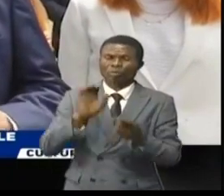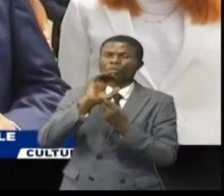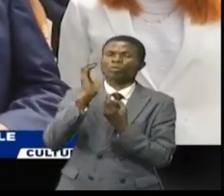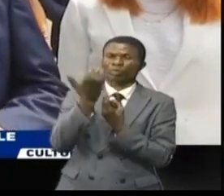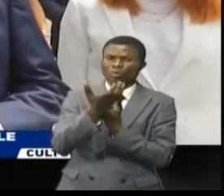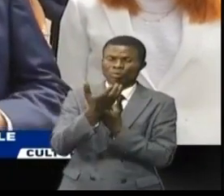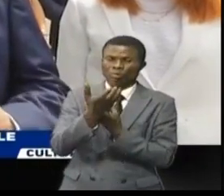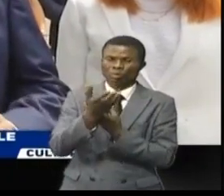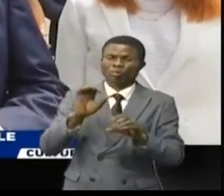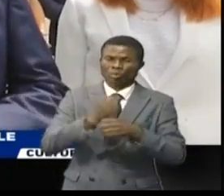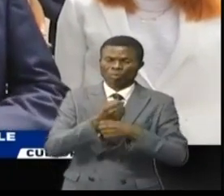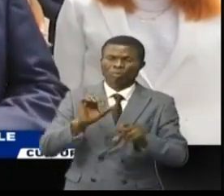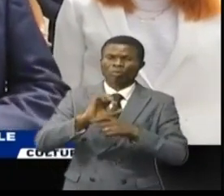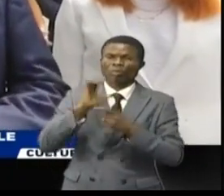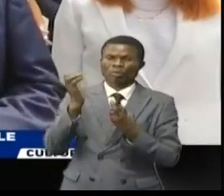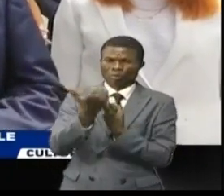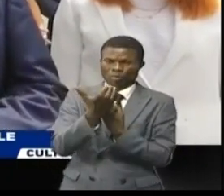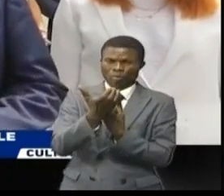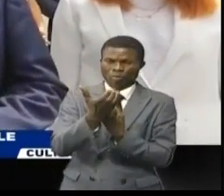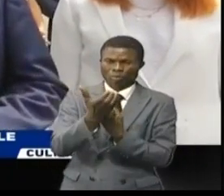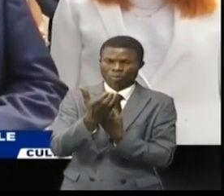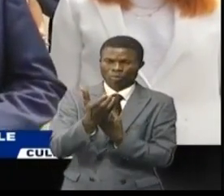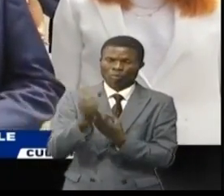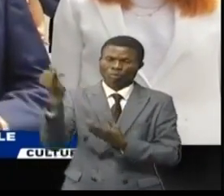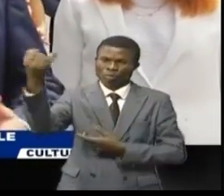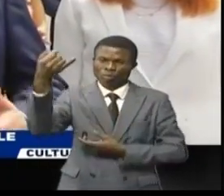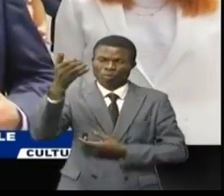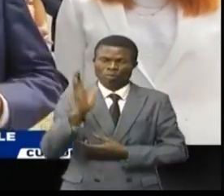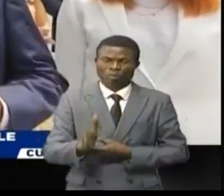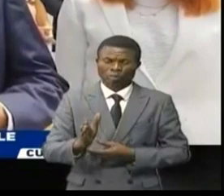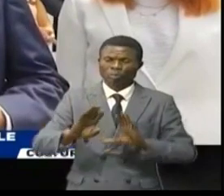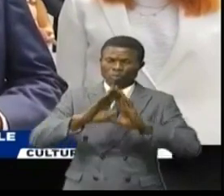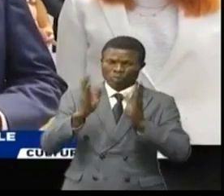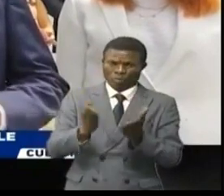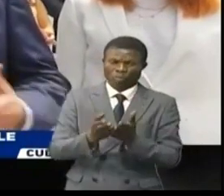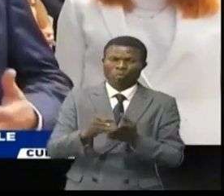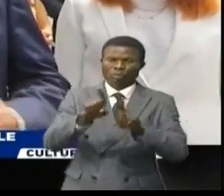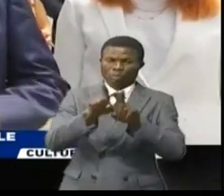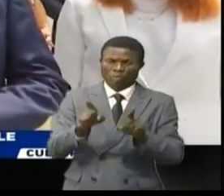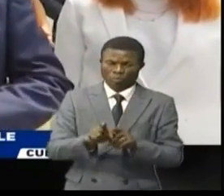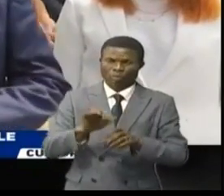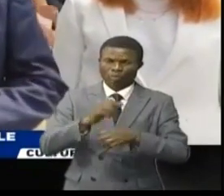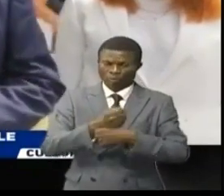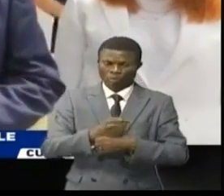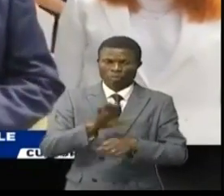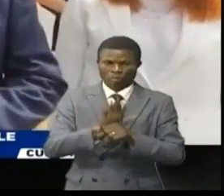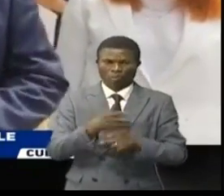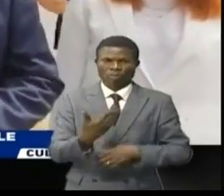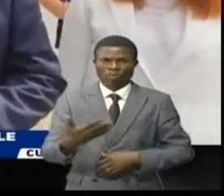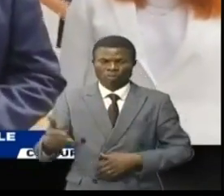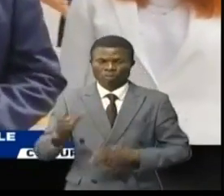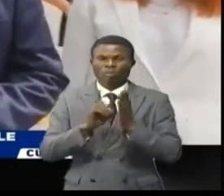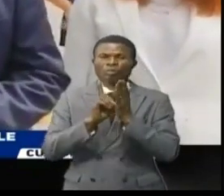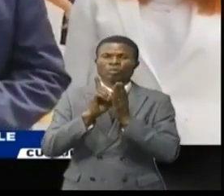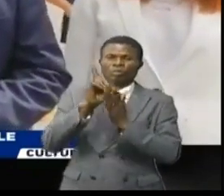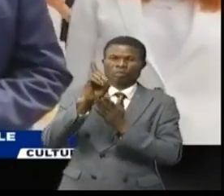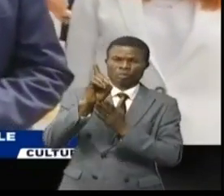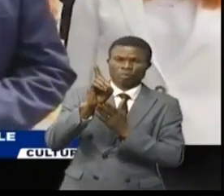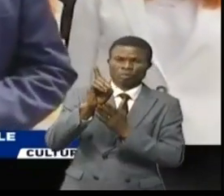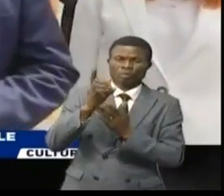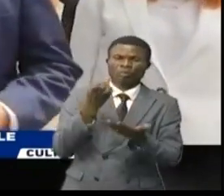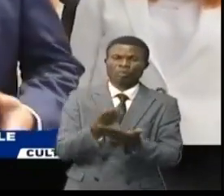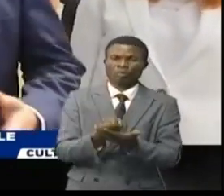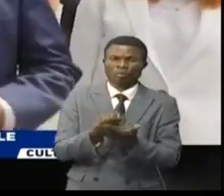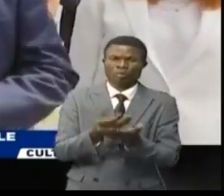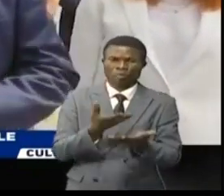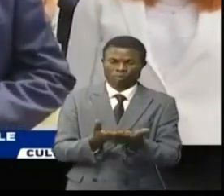la création culturelle, de la création artistique, vecteur aussi d'inclusion sociale, vecteur aussi de développement économique.